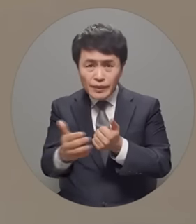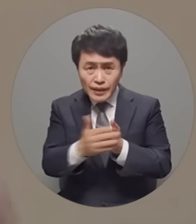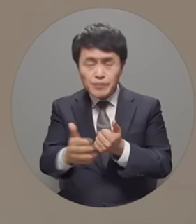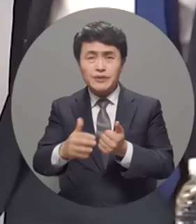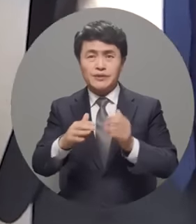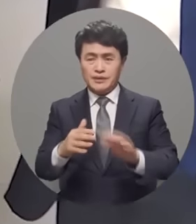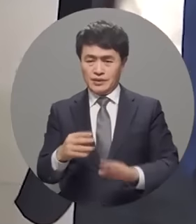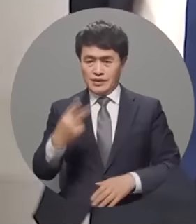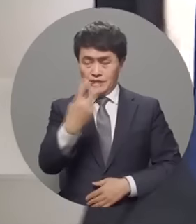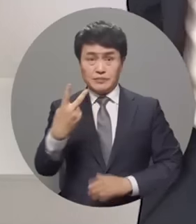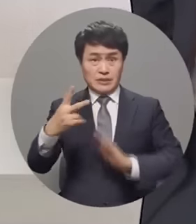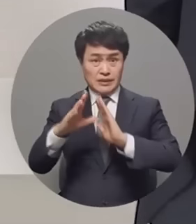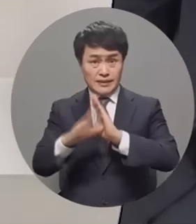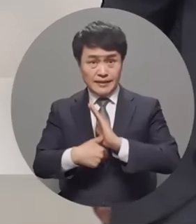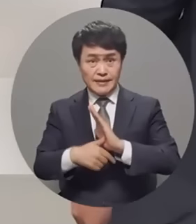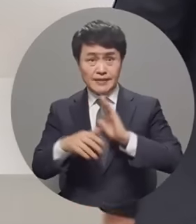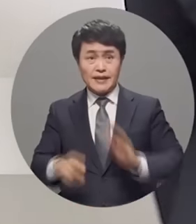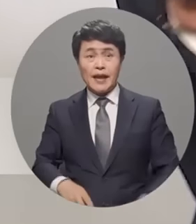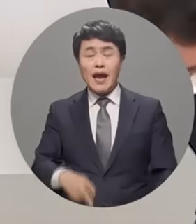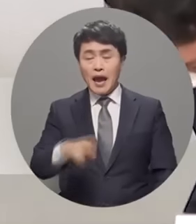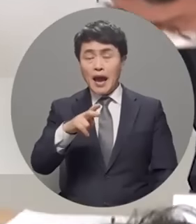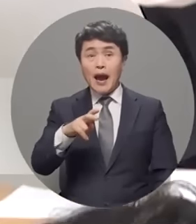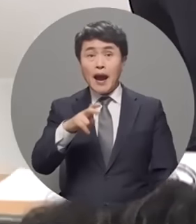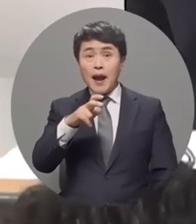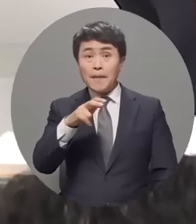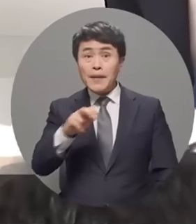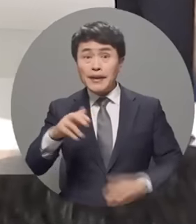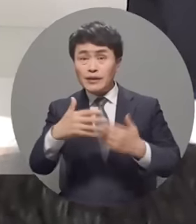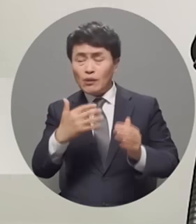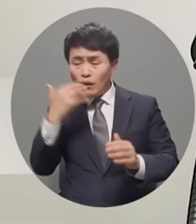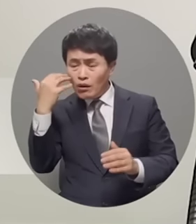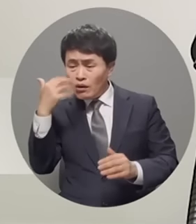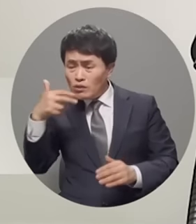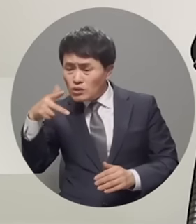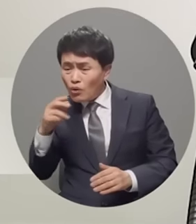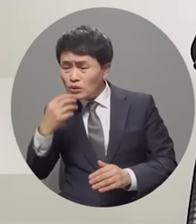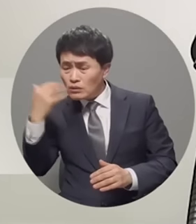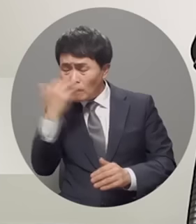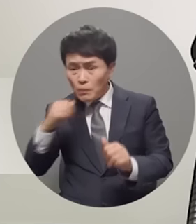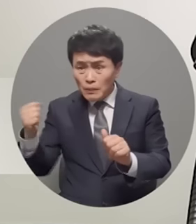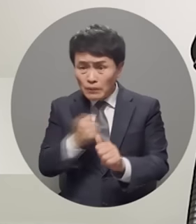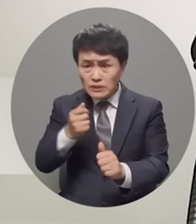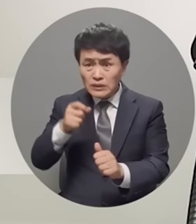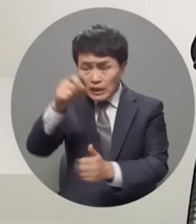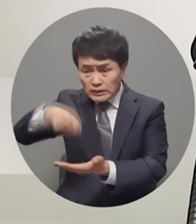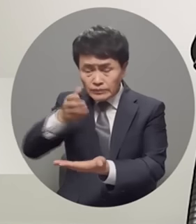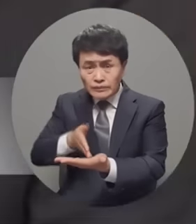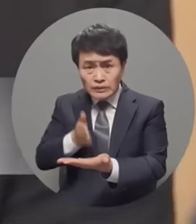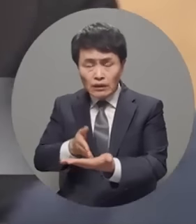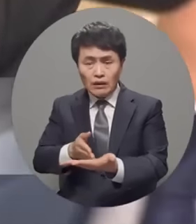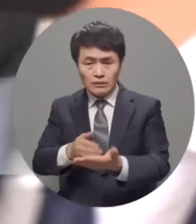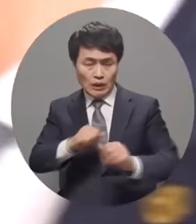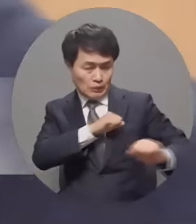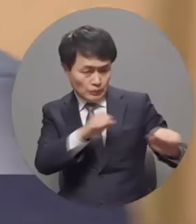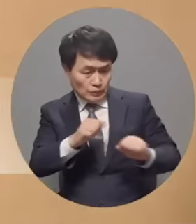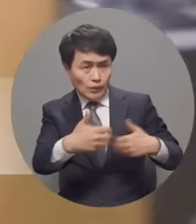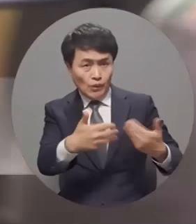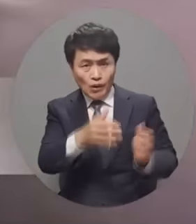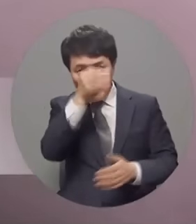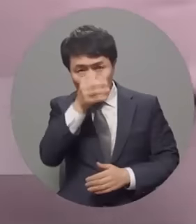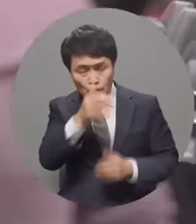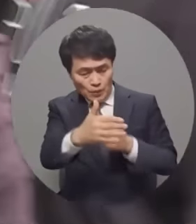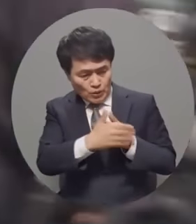지난 2022년 메이플 씨가 정 씨로부터 성폭행을 당했다는 기자회견을 열자 본격적으로 움직였습니다. 전문가의